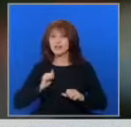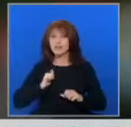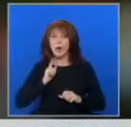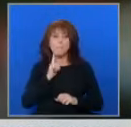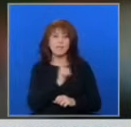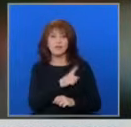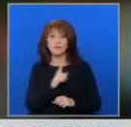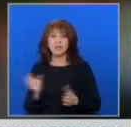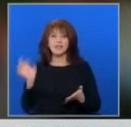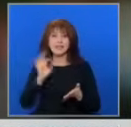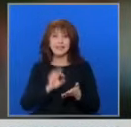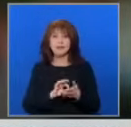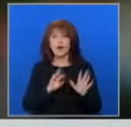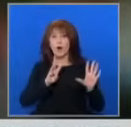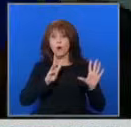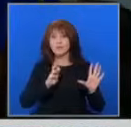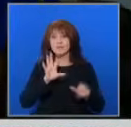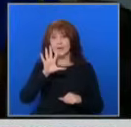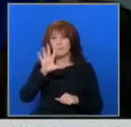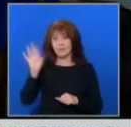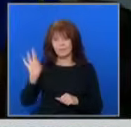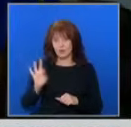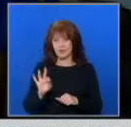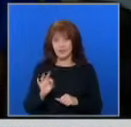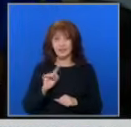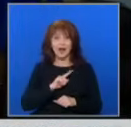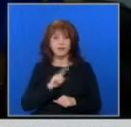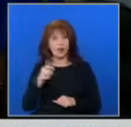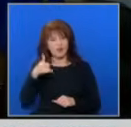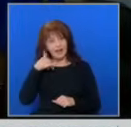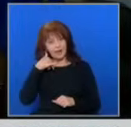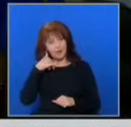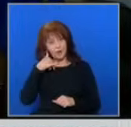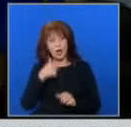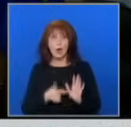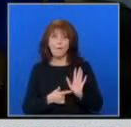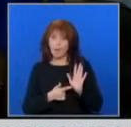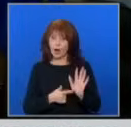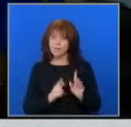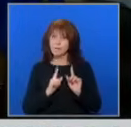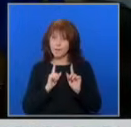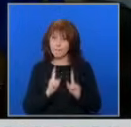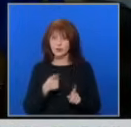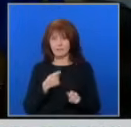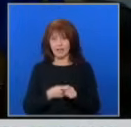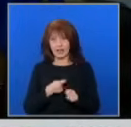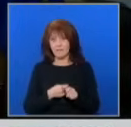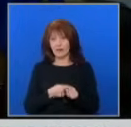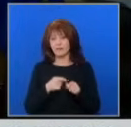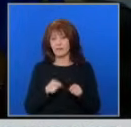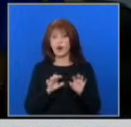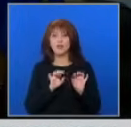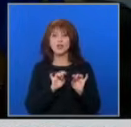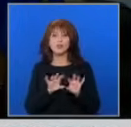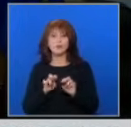до 85% от устройствата. Показахме, че може да извършим такова предупреждение, т.е. да изпратим съобщение както